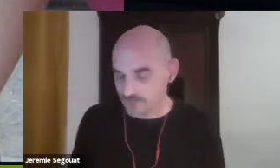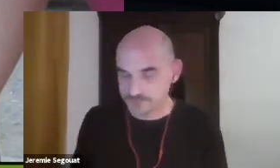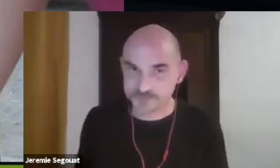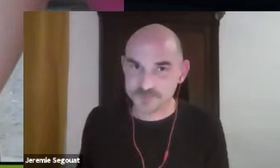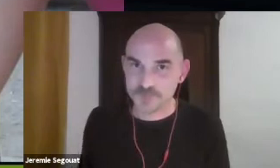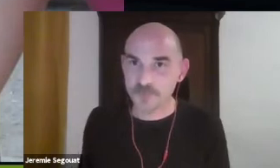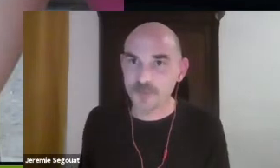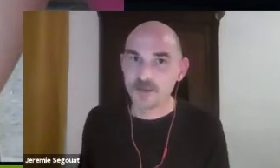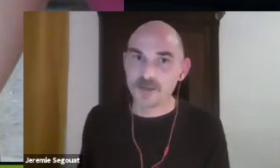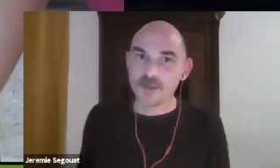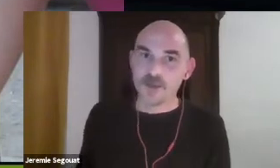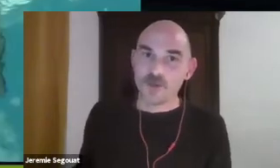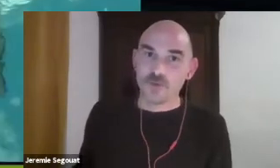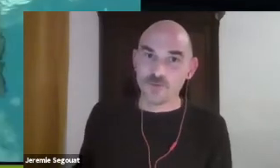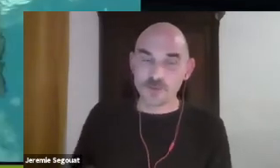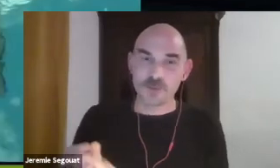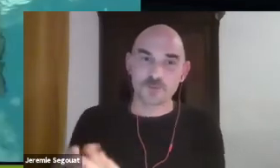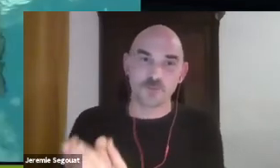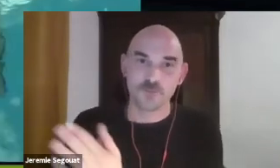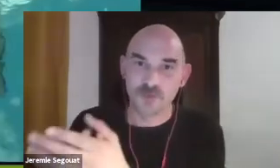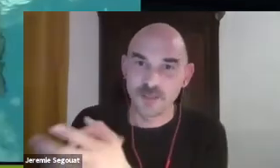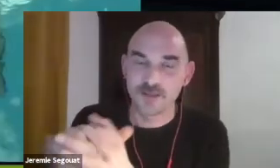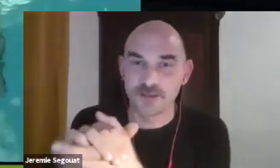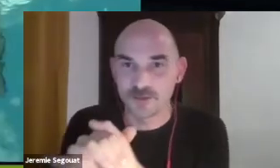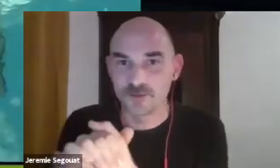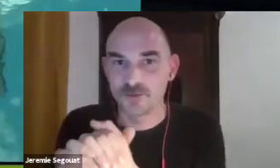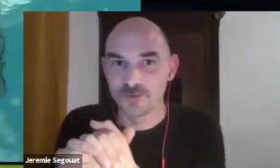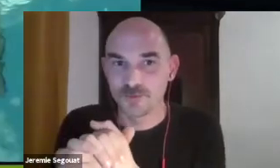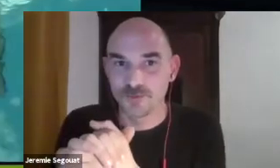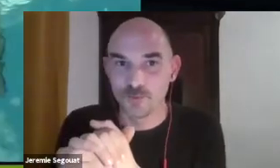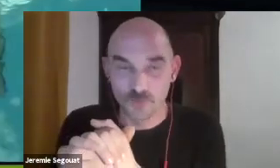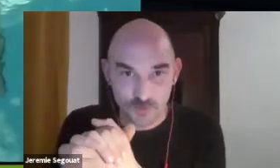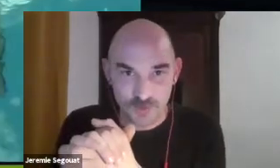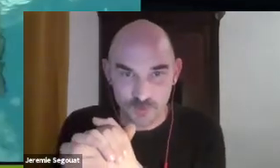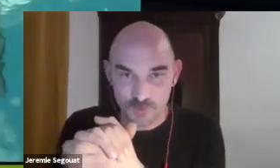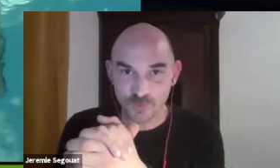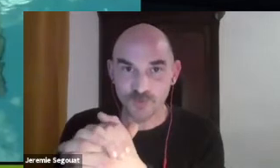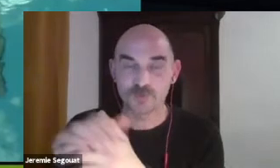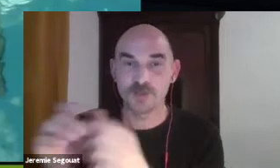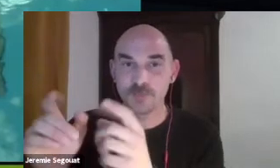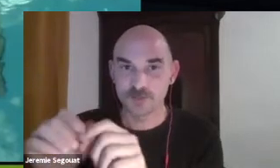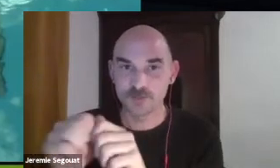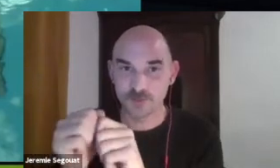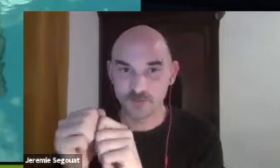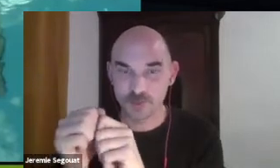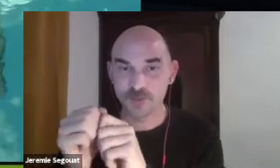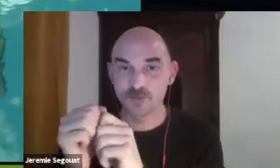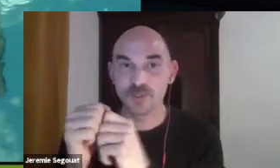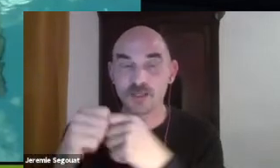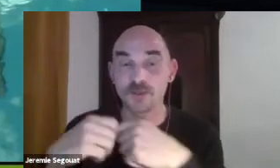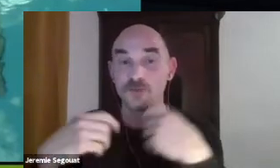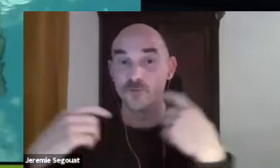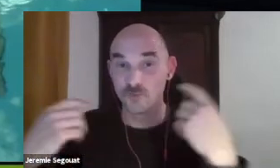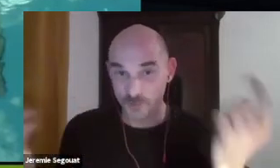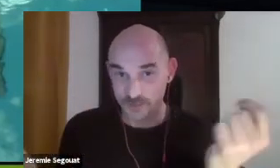tout à fait une autre image pour vous montrer une autre situation en fait on a une personne sur davec qui va